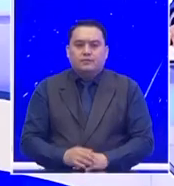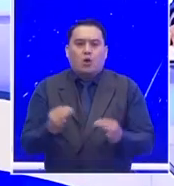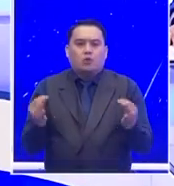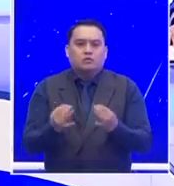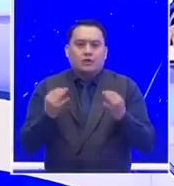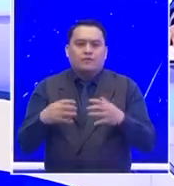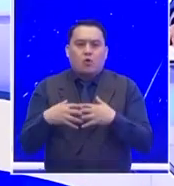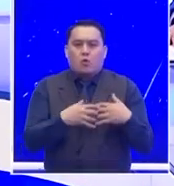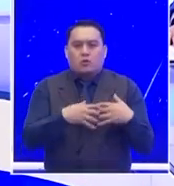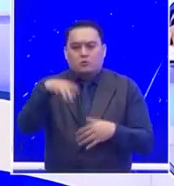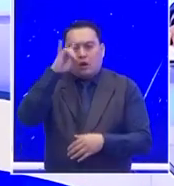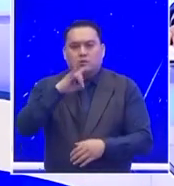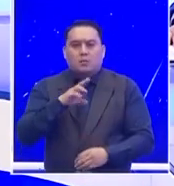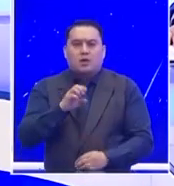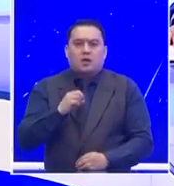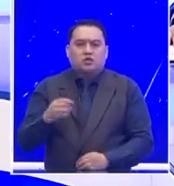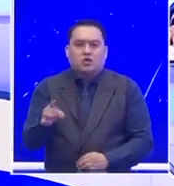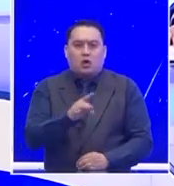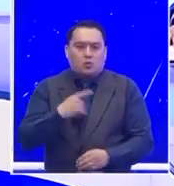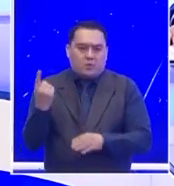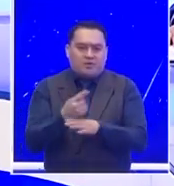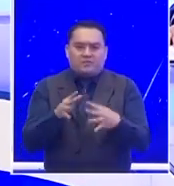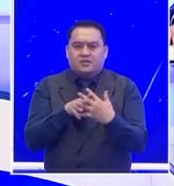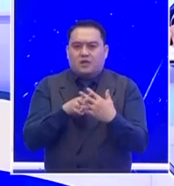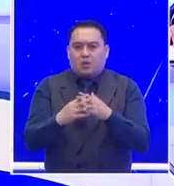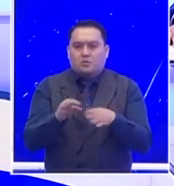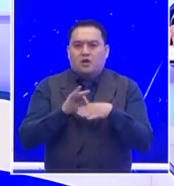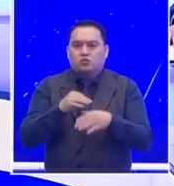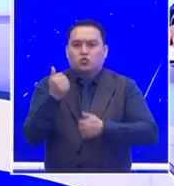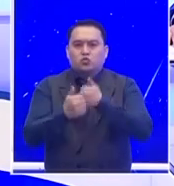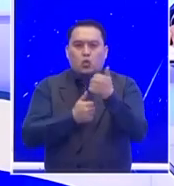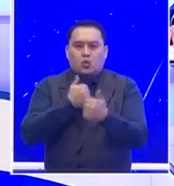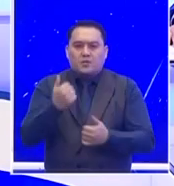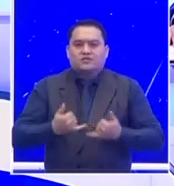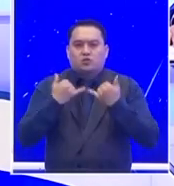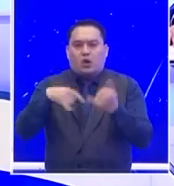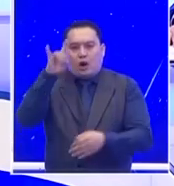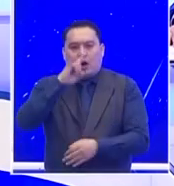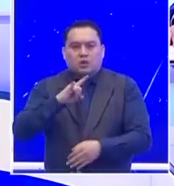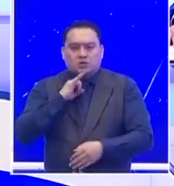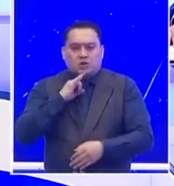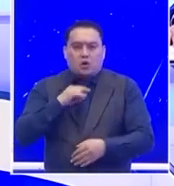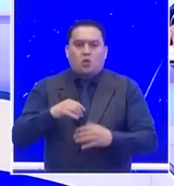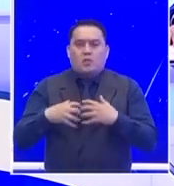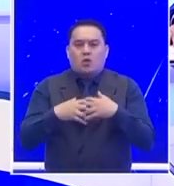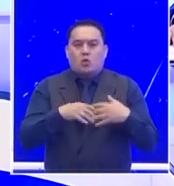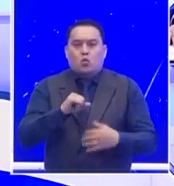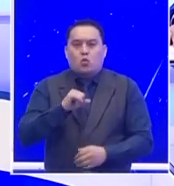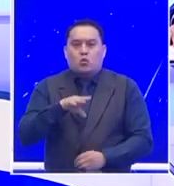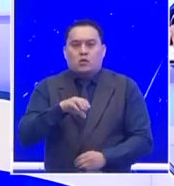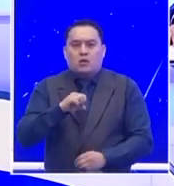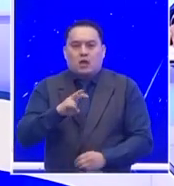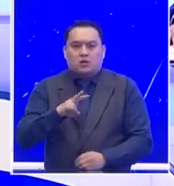Зрелищный кокпар состоялся в Балхашском районе. Впервые в селе Баканас прошел открытый турнир, посвященный казахстанским борцам